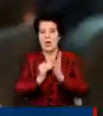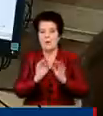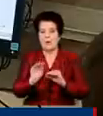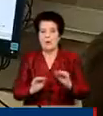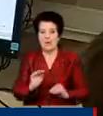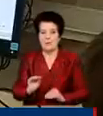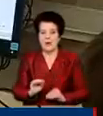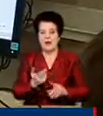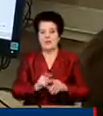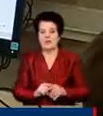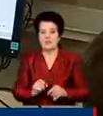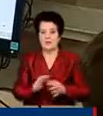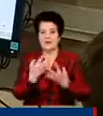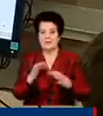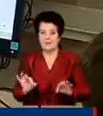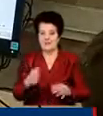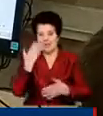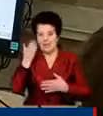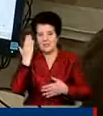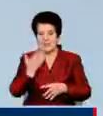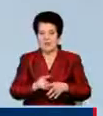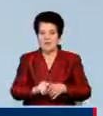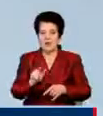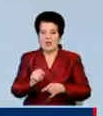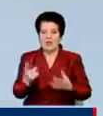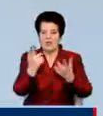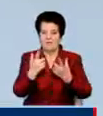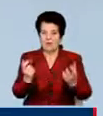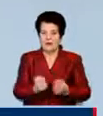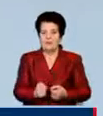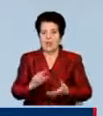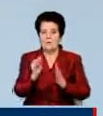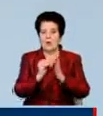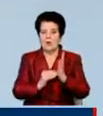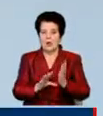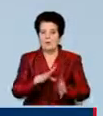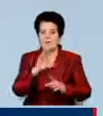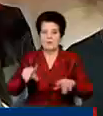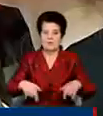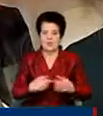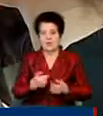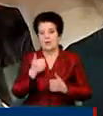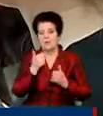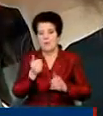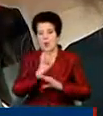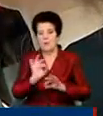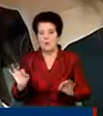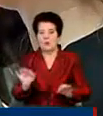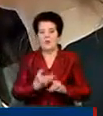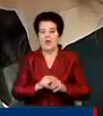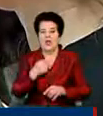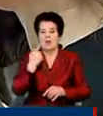IT. Lecția a fost chiar mai distractivă decât s-ar fi așteptat micii informaticieni. Programul a fost creat de cei mai buni studenți americani, astfel